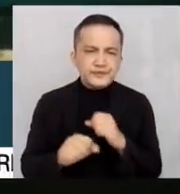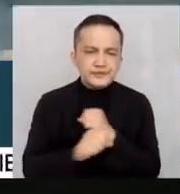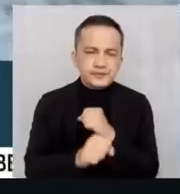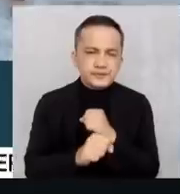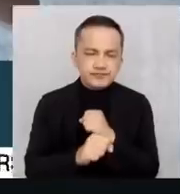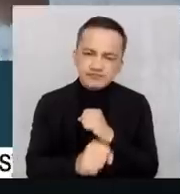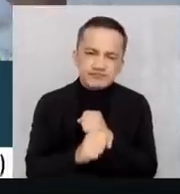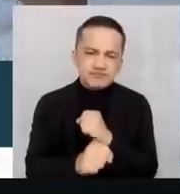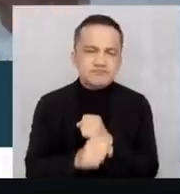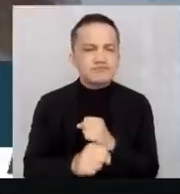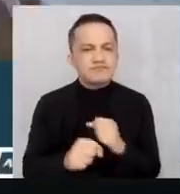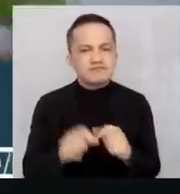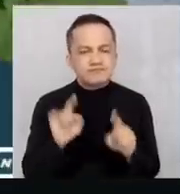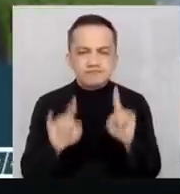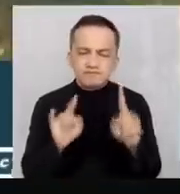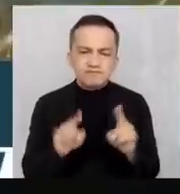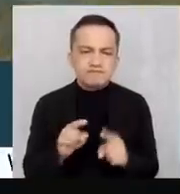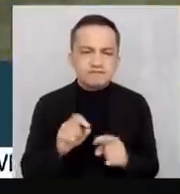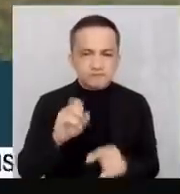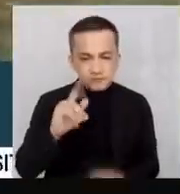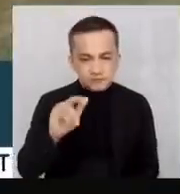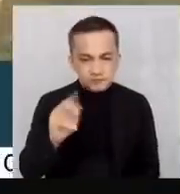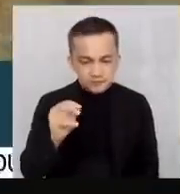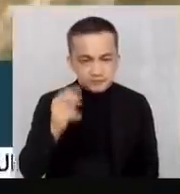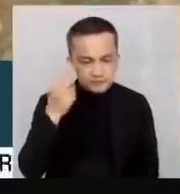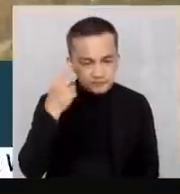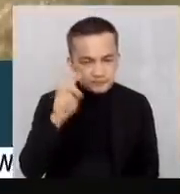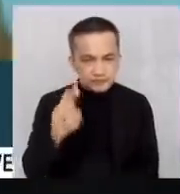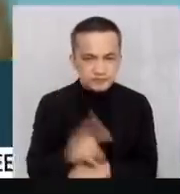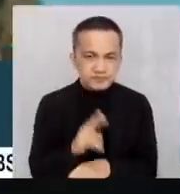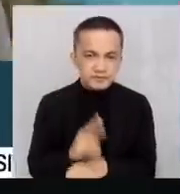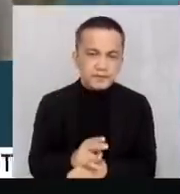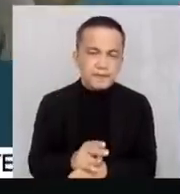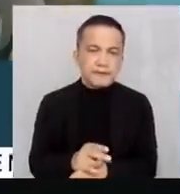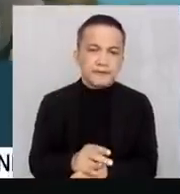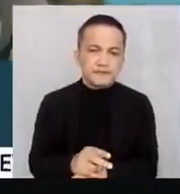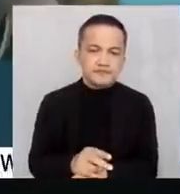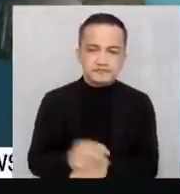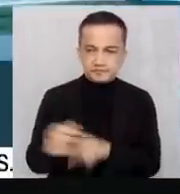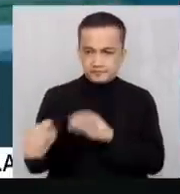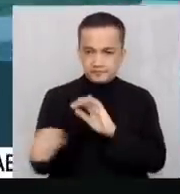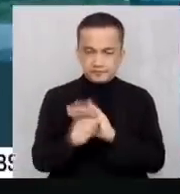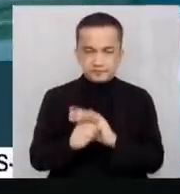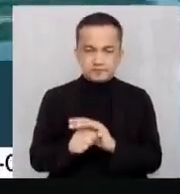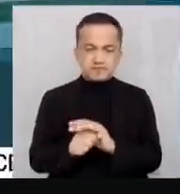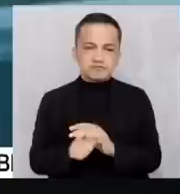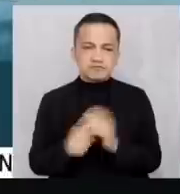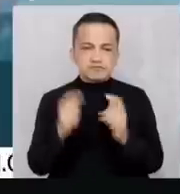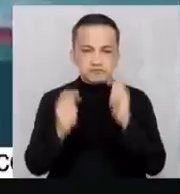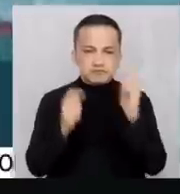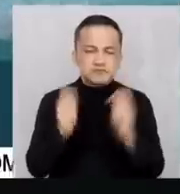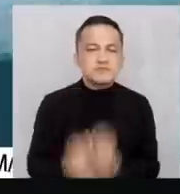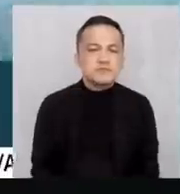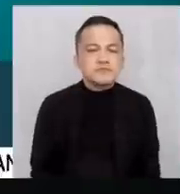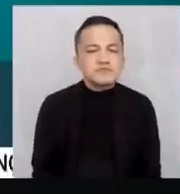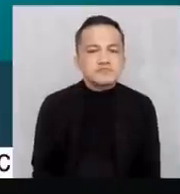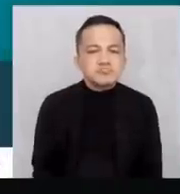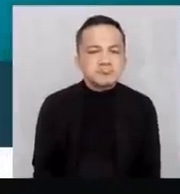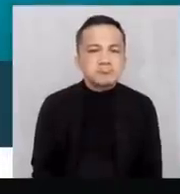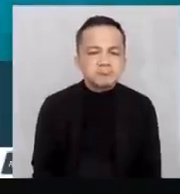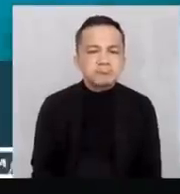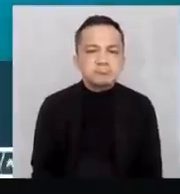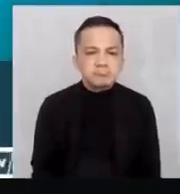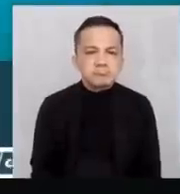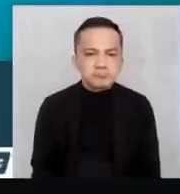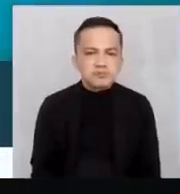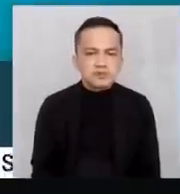slogan para magamit natin, ano, doon sa pag-attract ng ating mga turista, so better siguro yung dati na